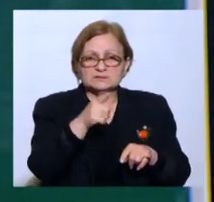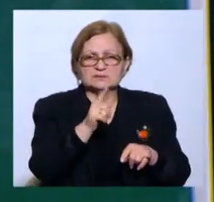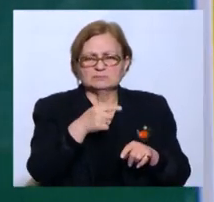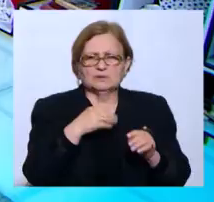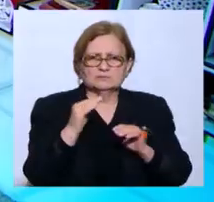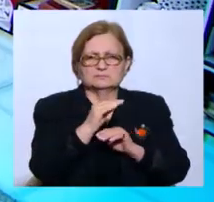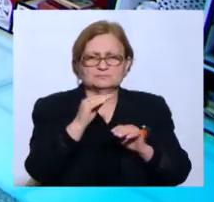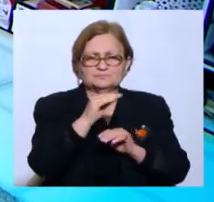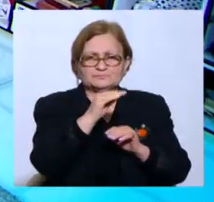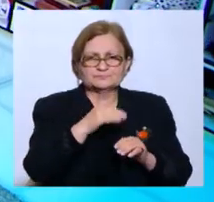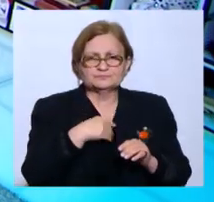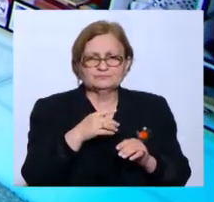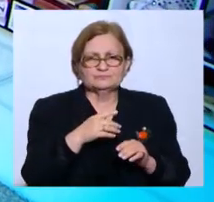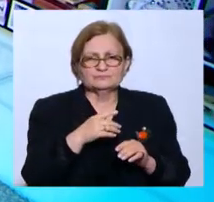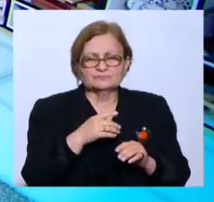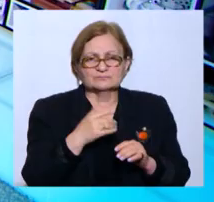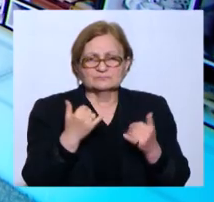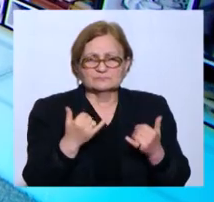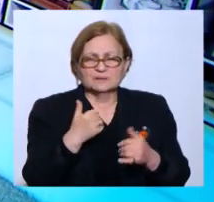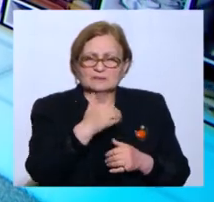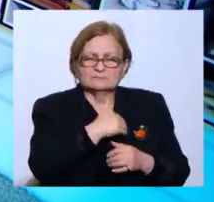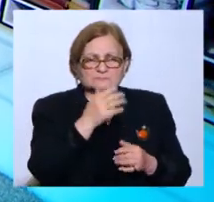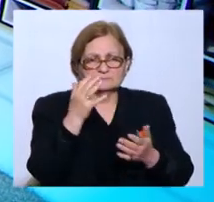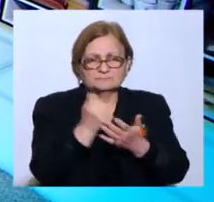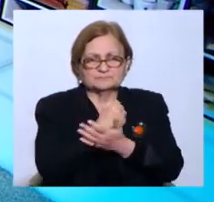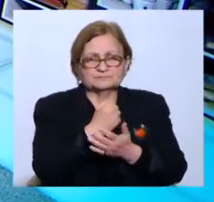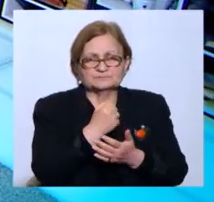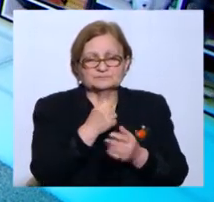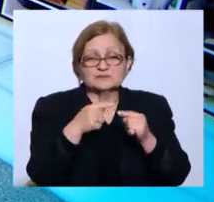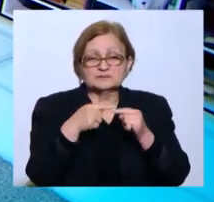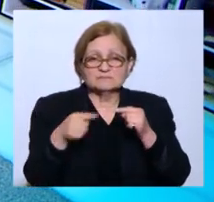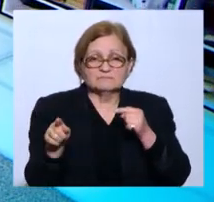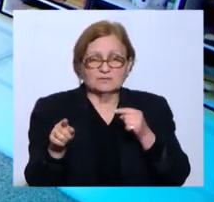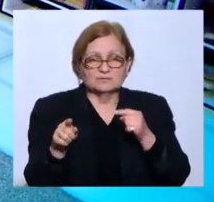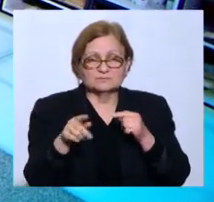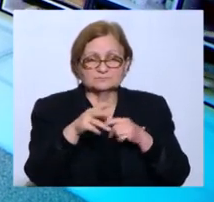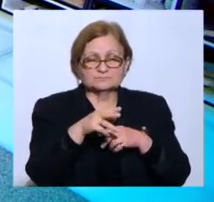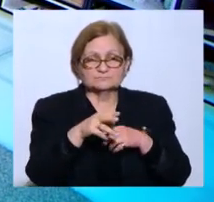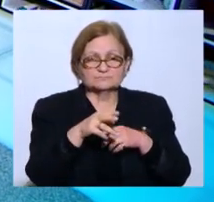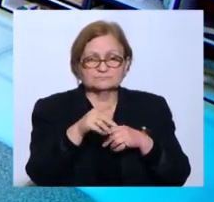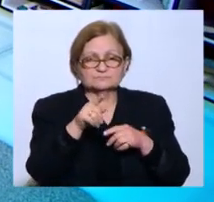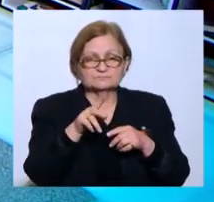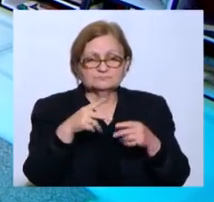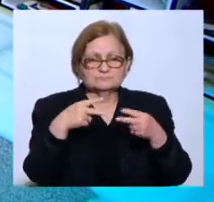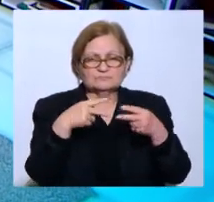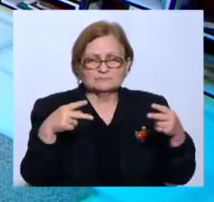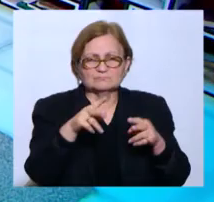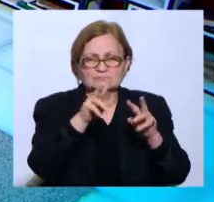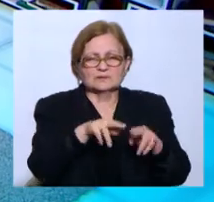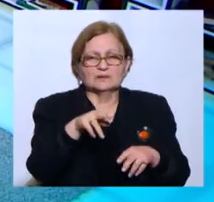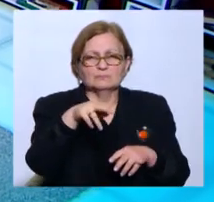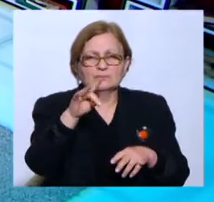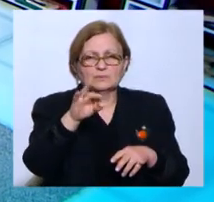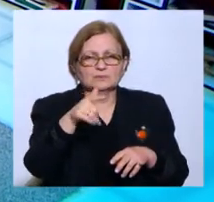ვზრდი ყოველ შემდეგ გაკვეთილს. ანუ ახლა მინდა ვიპოვოთ D-ს სხვაობა, ჩავწერეთ როგორც შეუსაბამოთ არითმეტიკულ პროგრესიას და